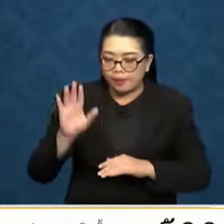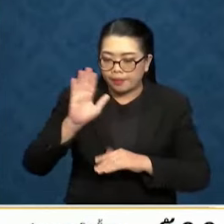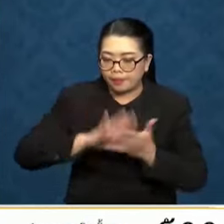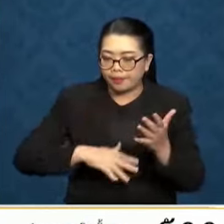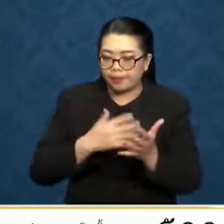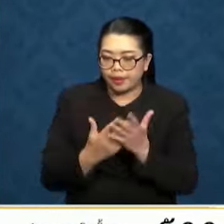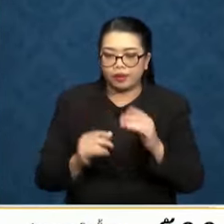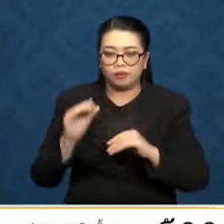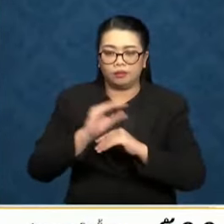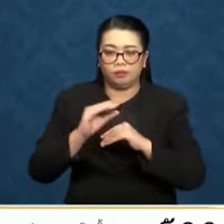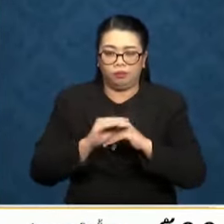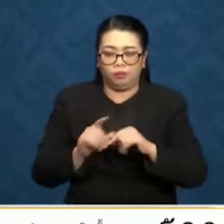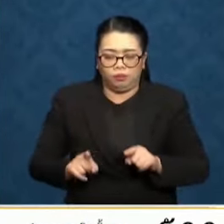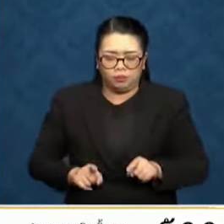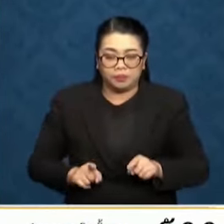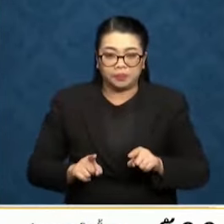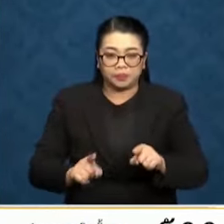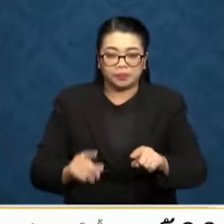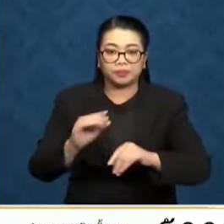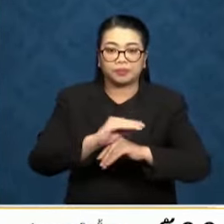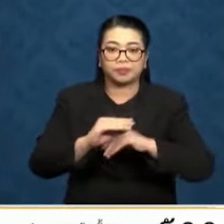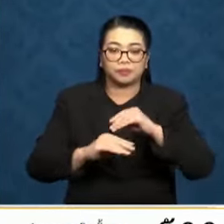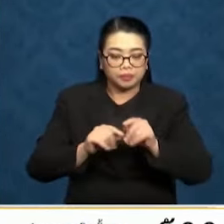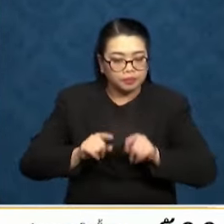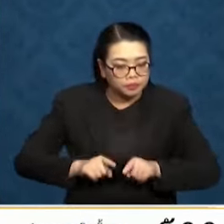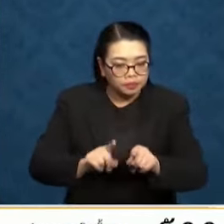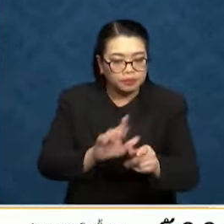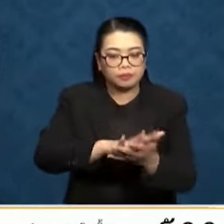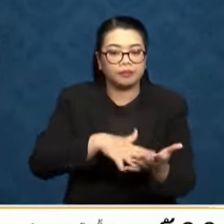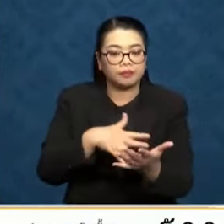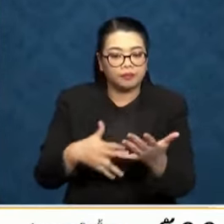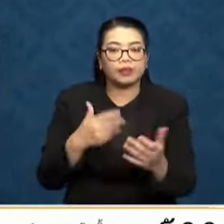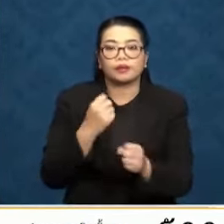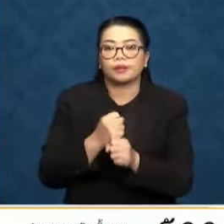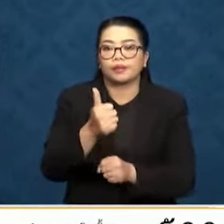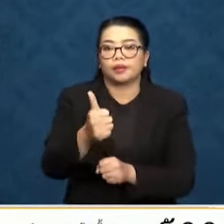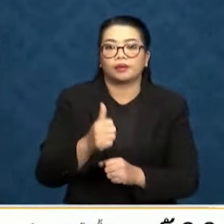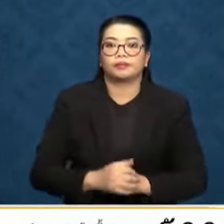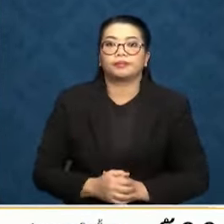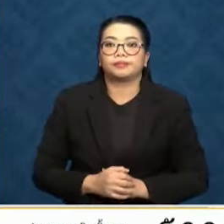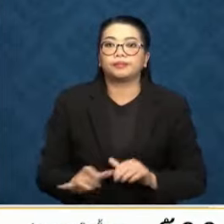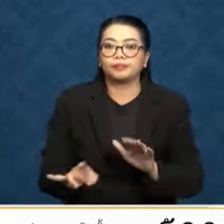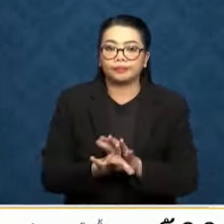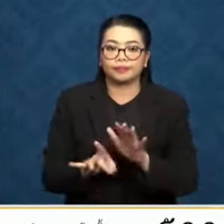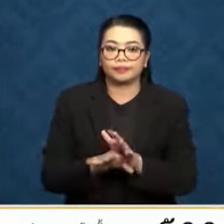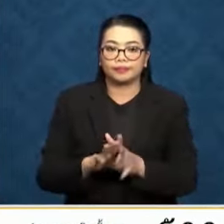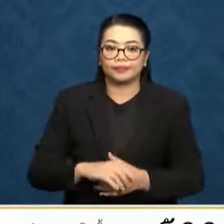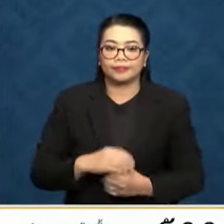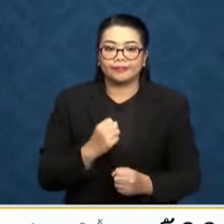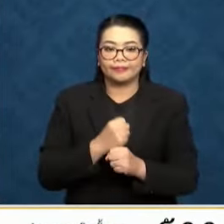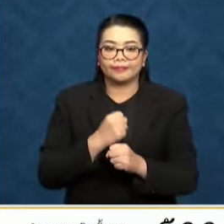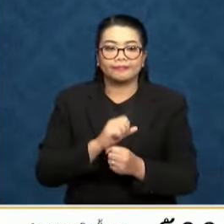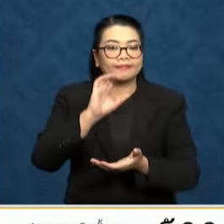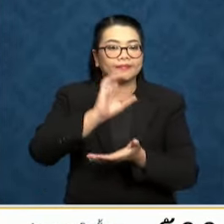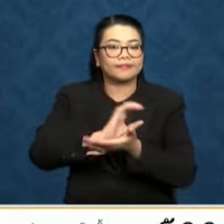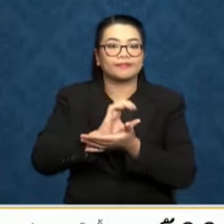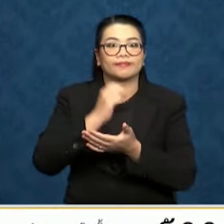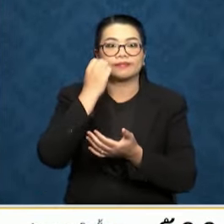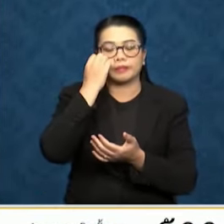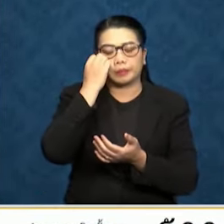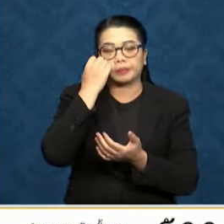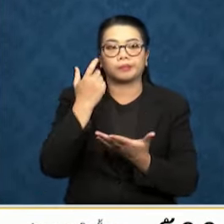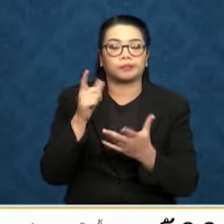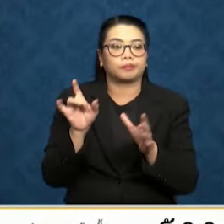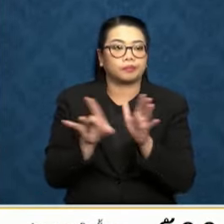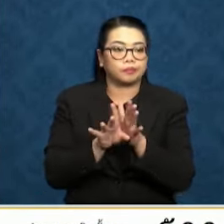รัฐบาลไปพร้อมๆกันค่ะข้อสุดท้ายค่ะท่านประธานการทำงบประมาณแบบเน้นที่ผล